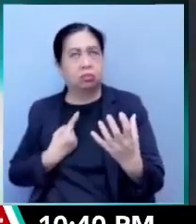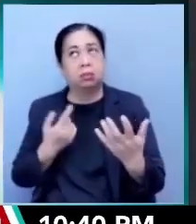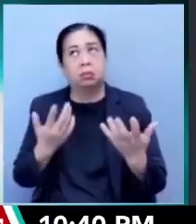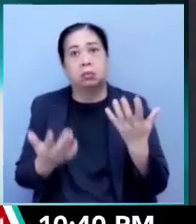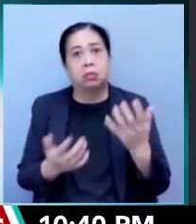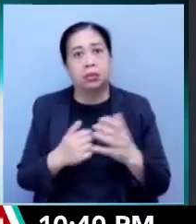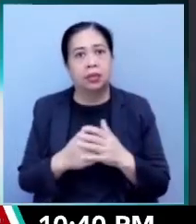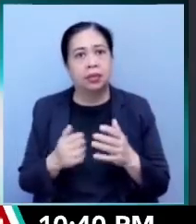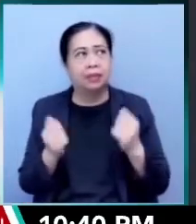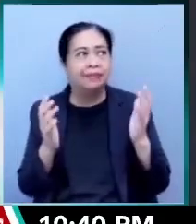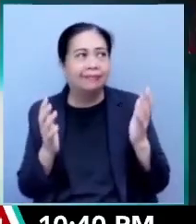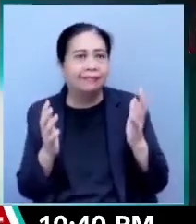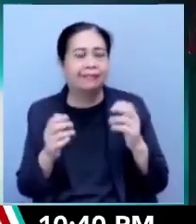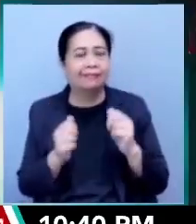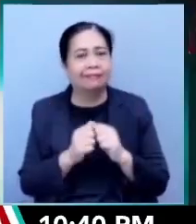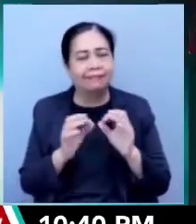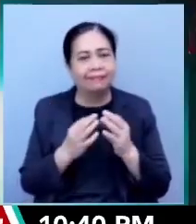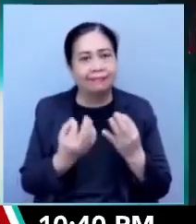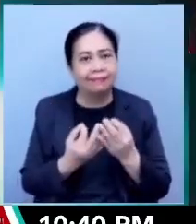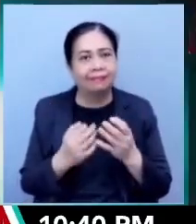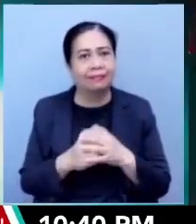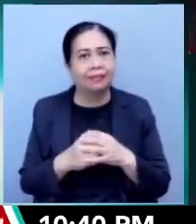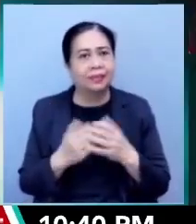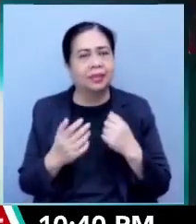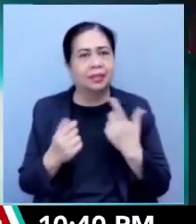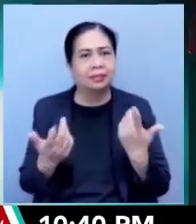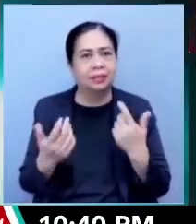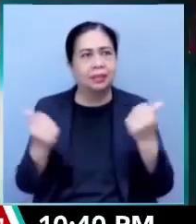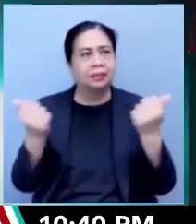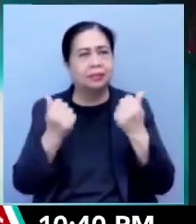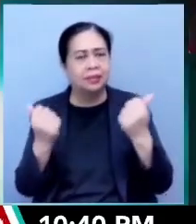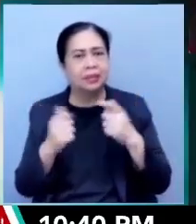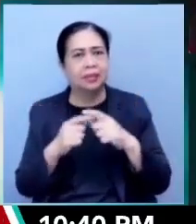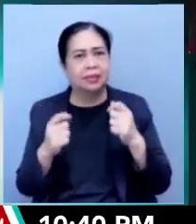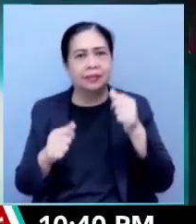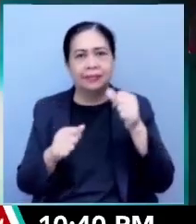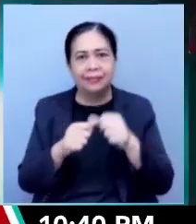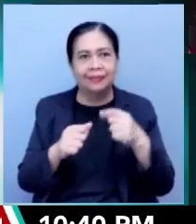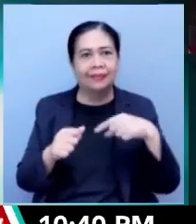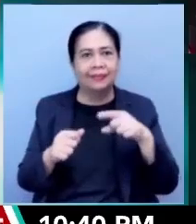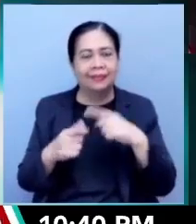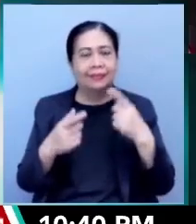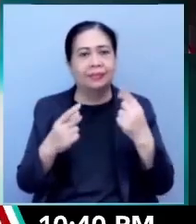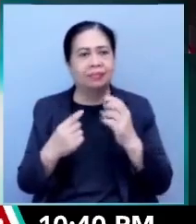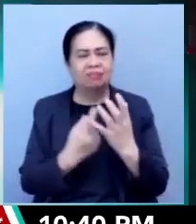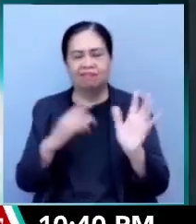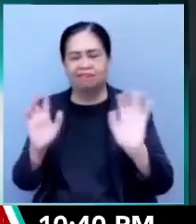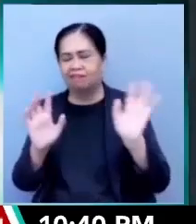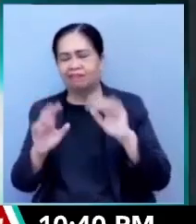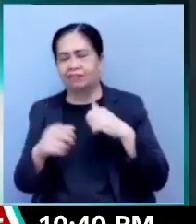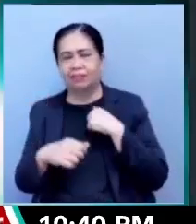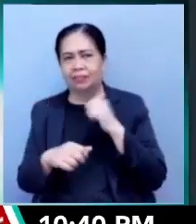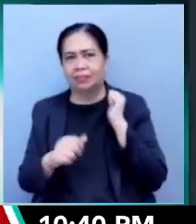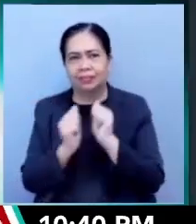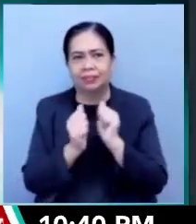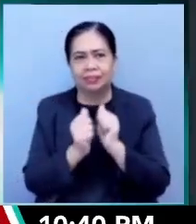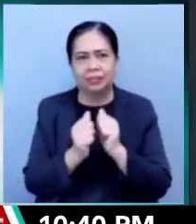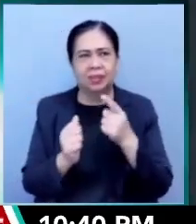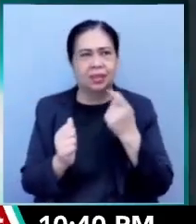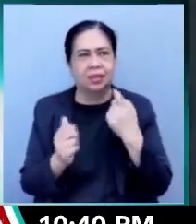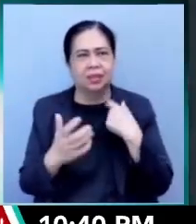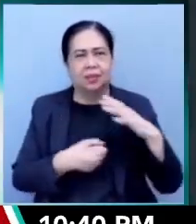nakikipag-chika with the family. May mga anniversary na ganito na i-commemorate natin, nag-a-isolate sila, ayaw nilang sumali kasi may punong-puno pa